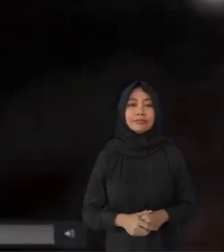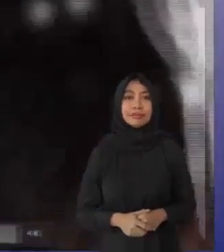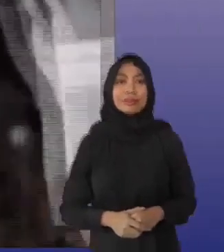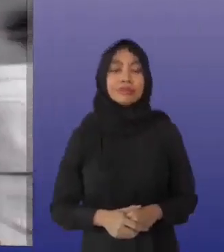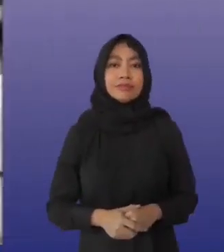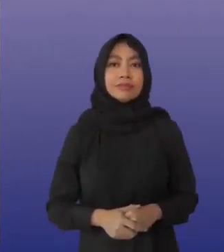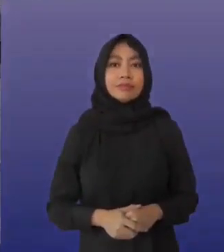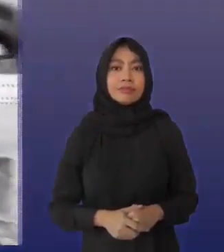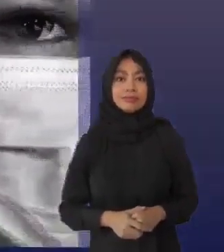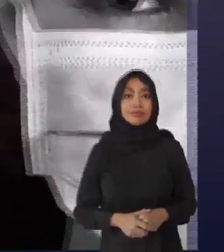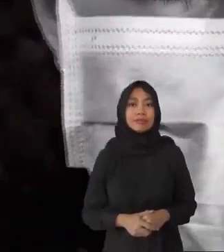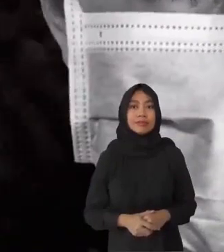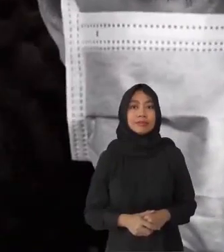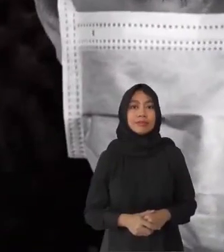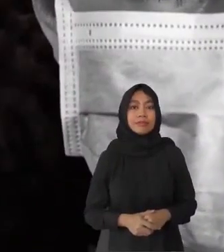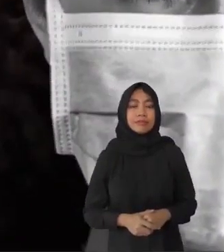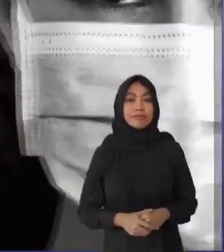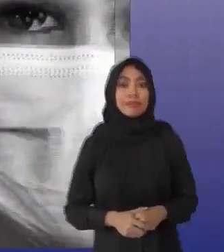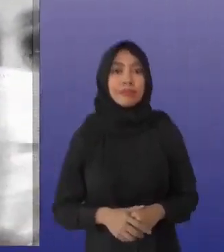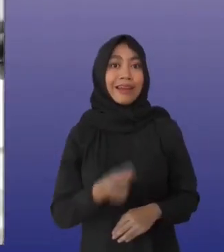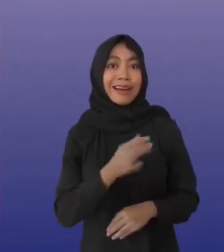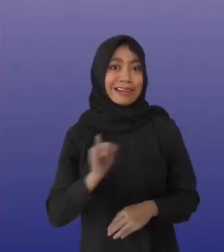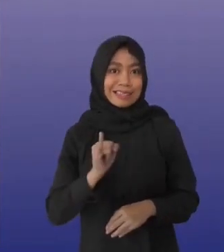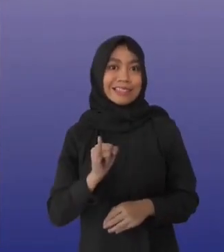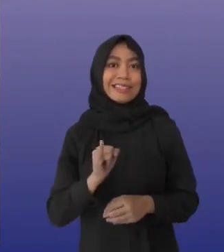RRI Radio Tanggap Bencana COVID-19.